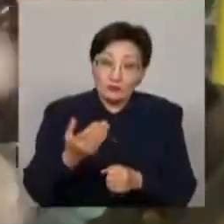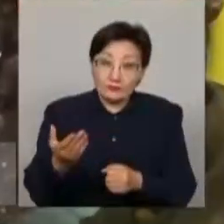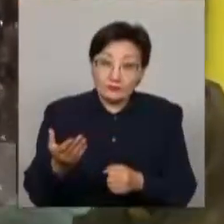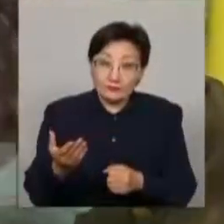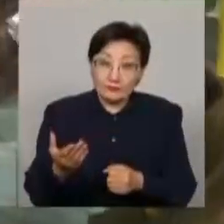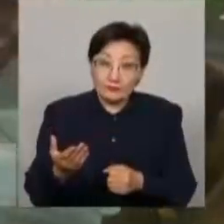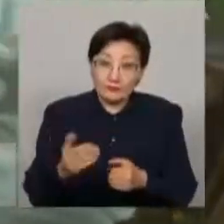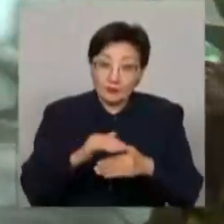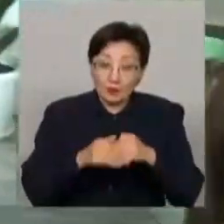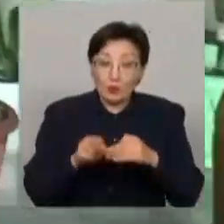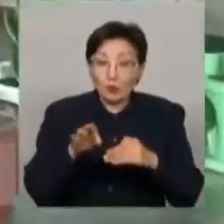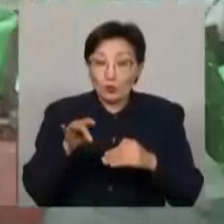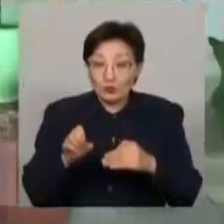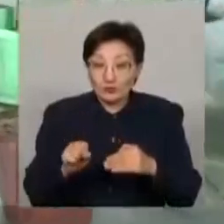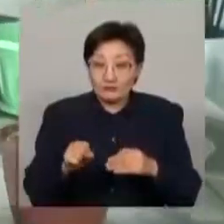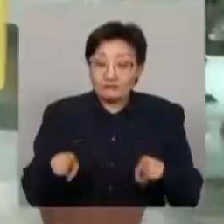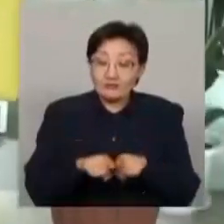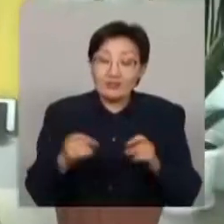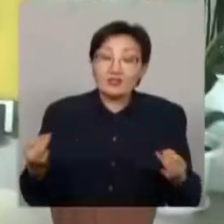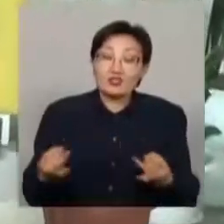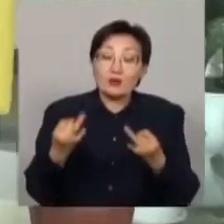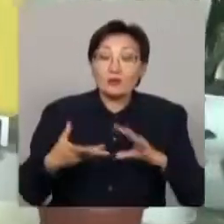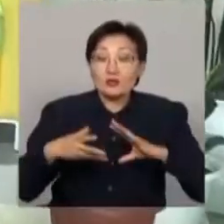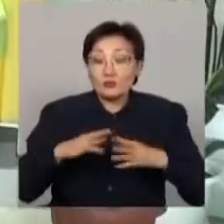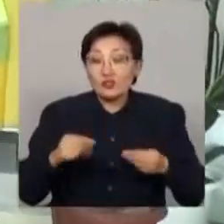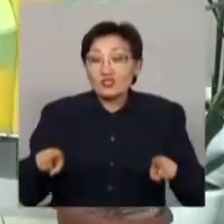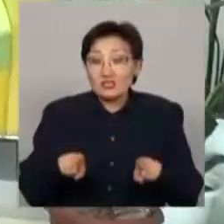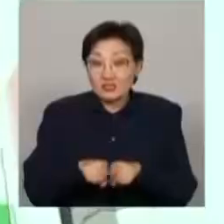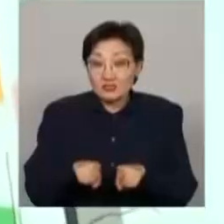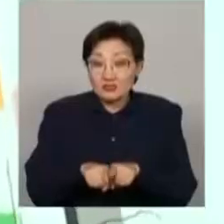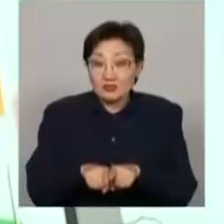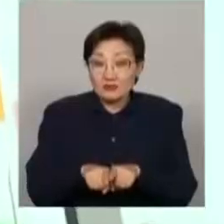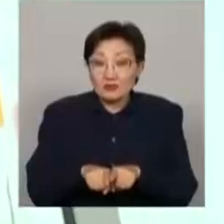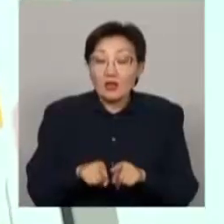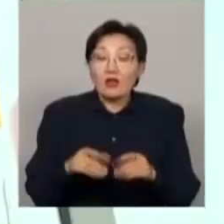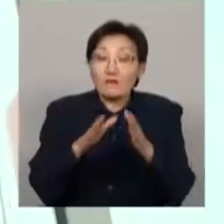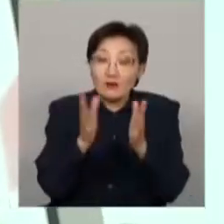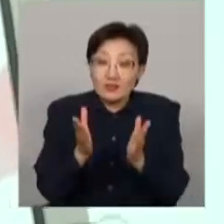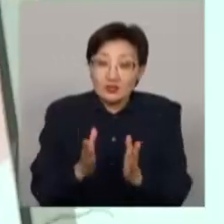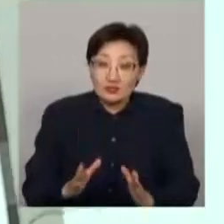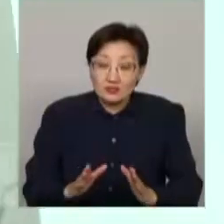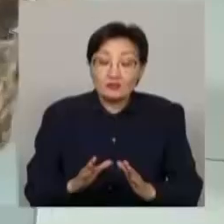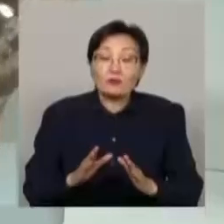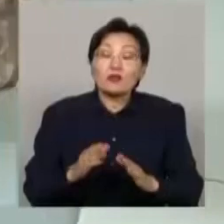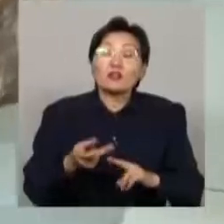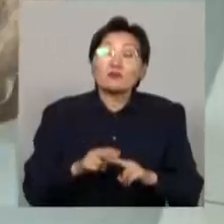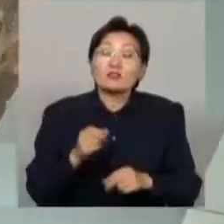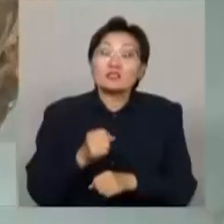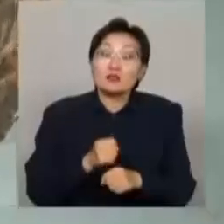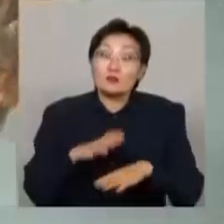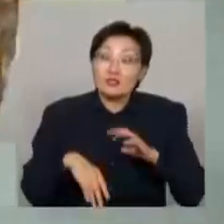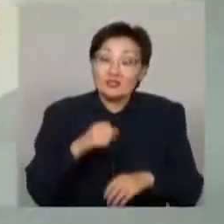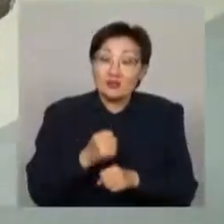Фактура такая очень интересная. И получилась такая... вазочка. Это один из уникальных арт-объектов, созданных